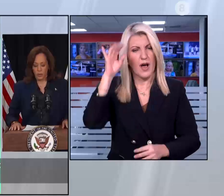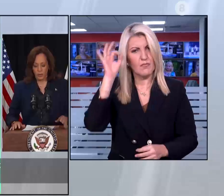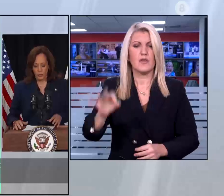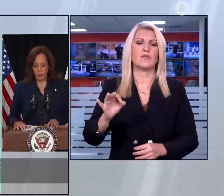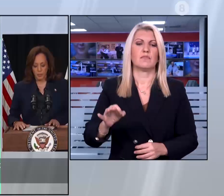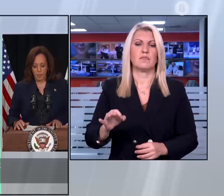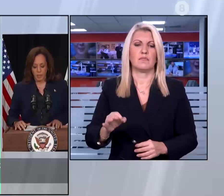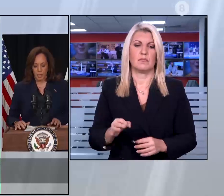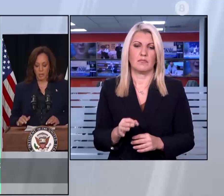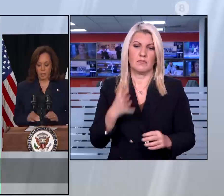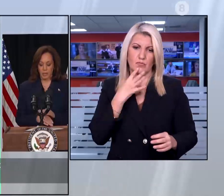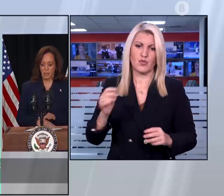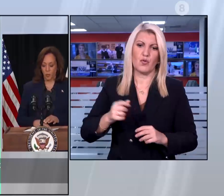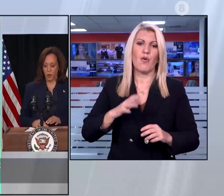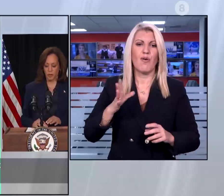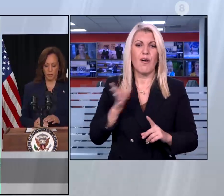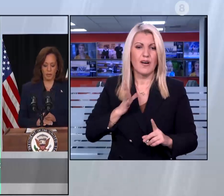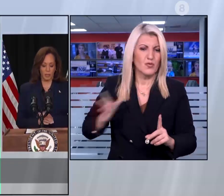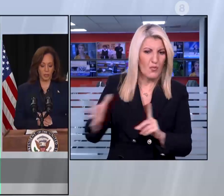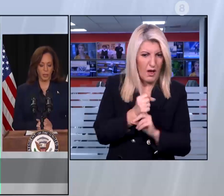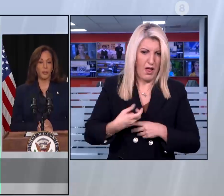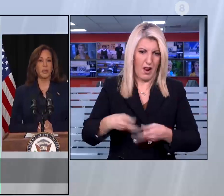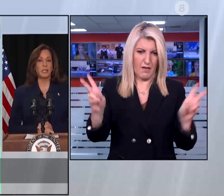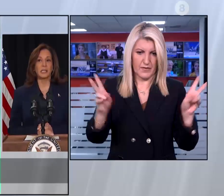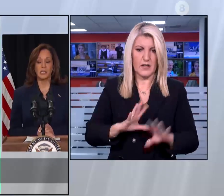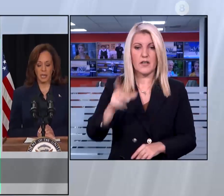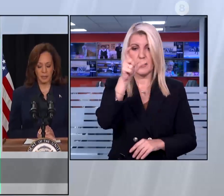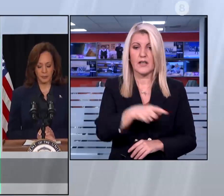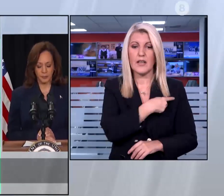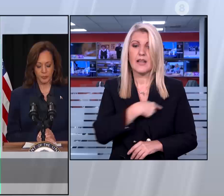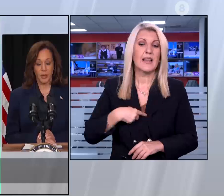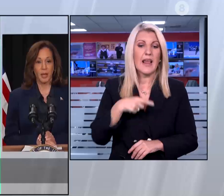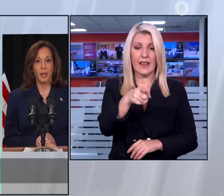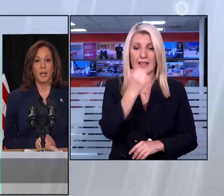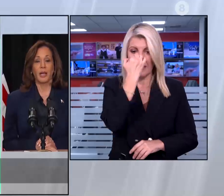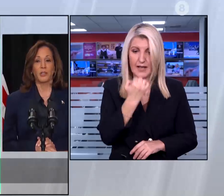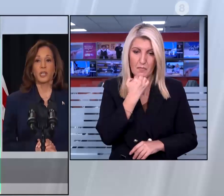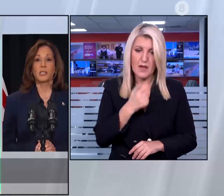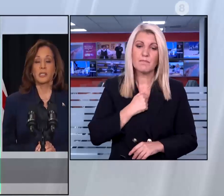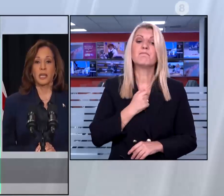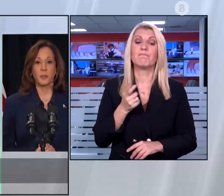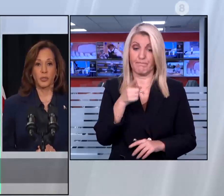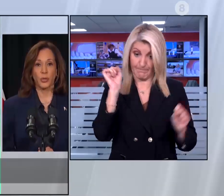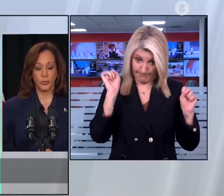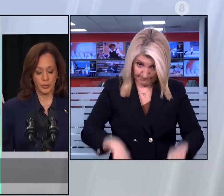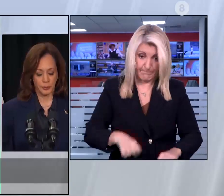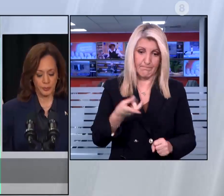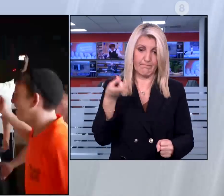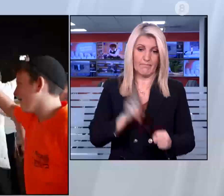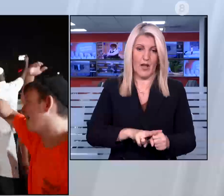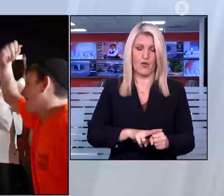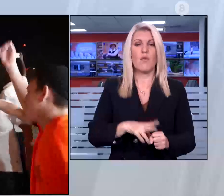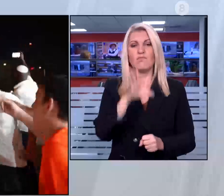Today, Israel confirmed that Yahya Sinwar, the leader of Hamas, is dead. And justice has been